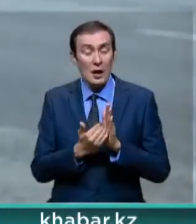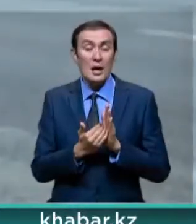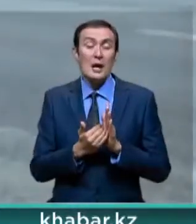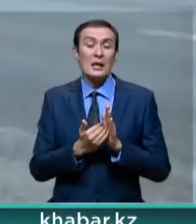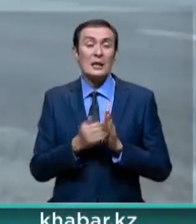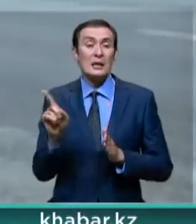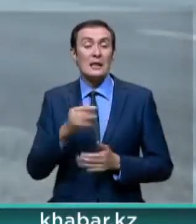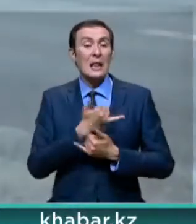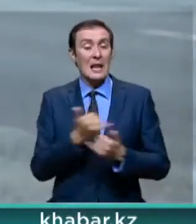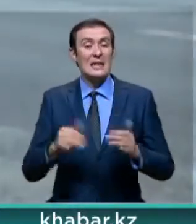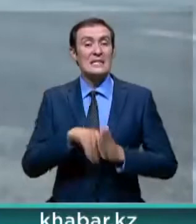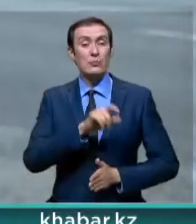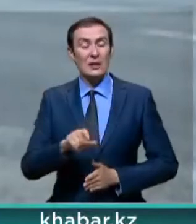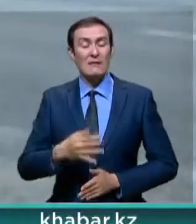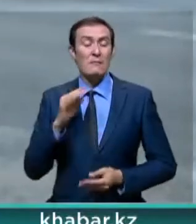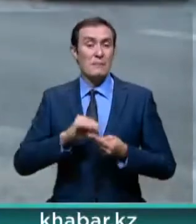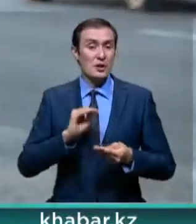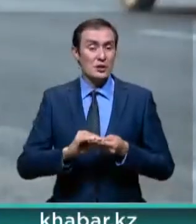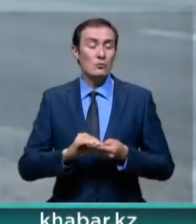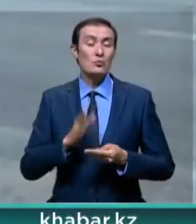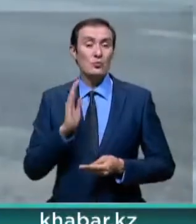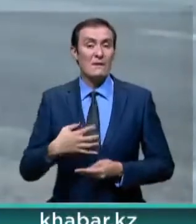для парламентариев приоритетом останется, как и